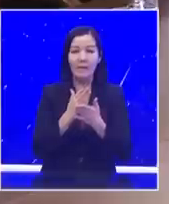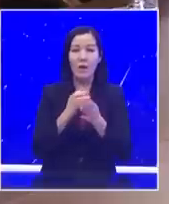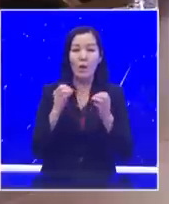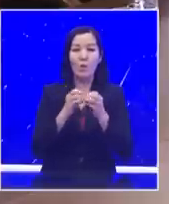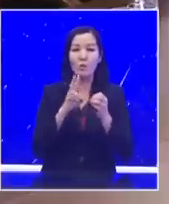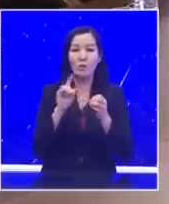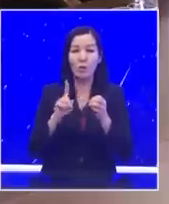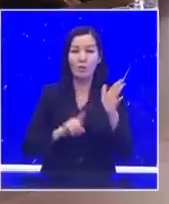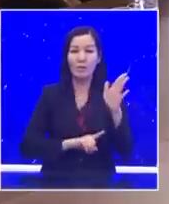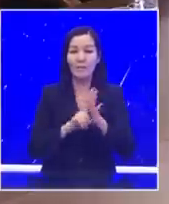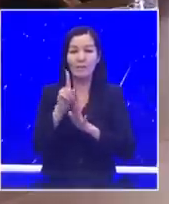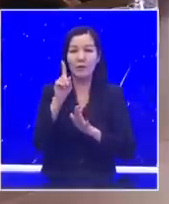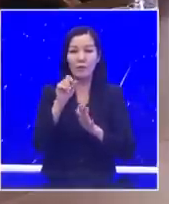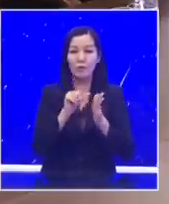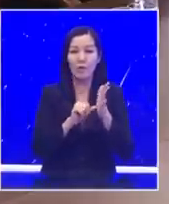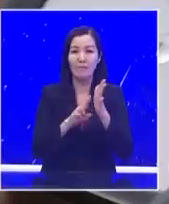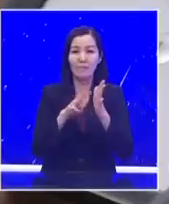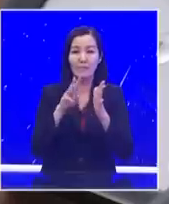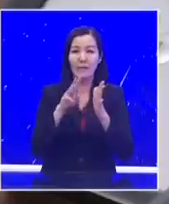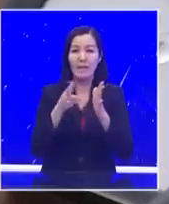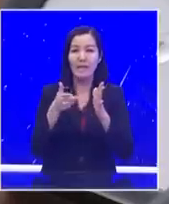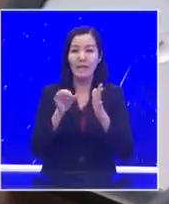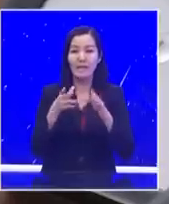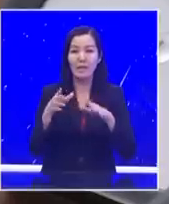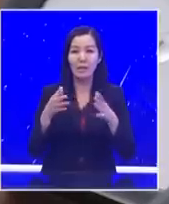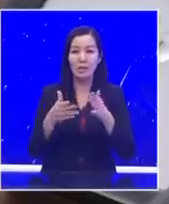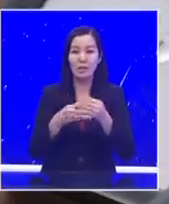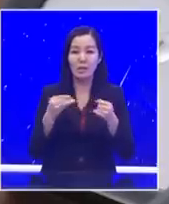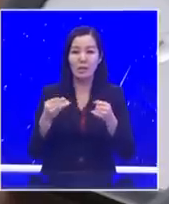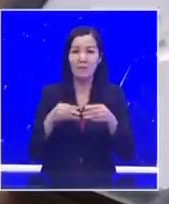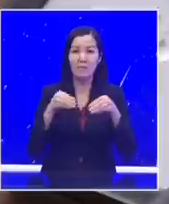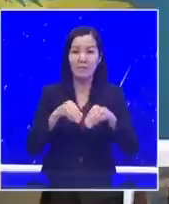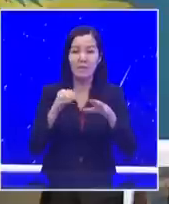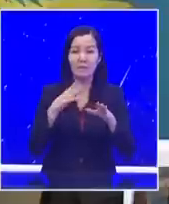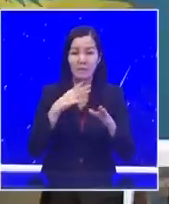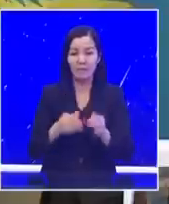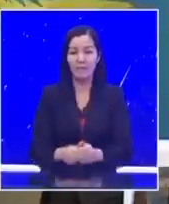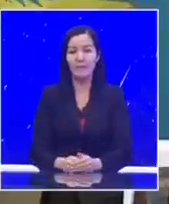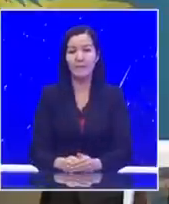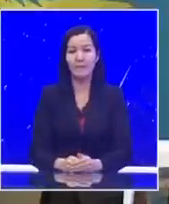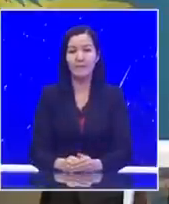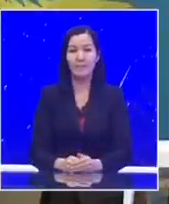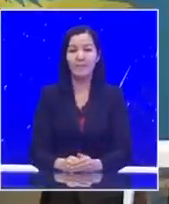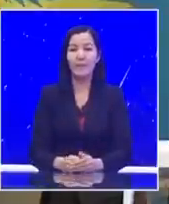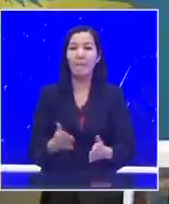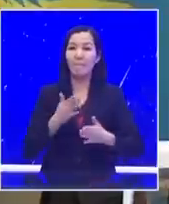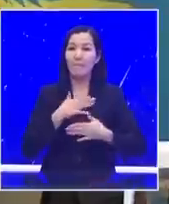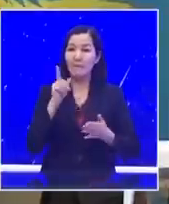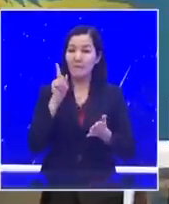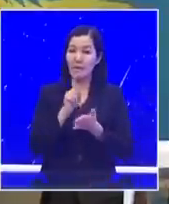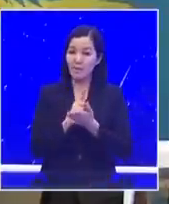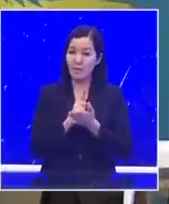наурызда басталған, 160 мың гектардай жер жыртылып, 1/3-іне дән себілді. Мы должны вот